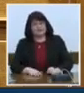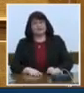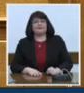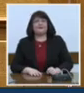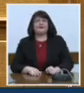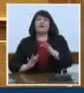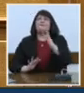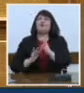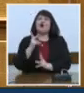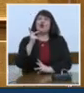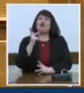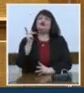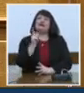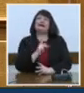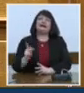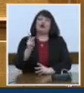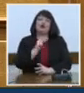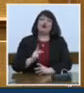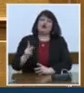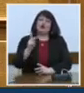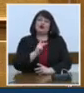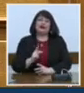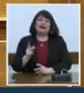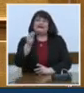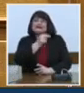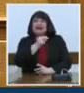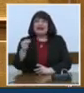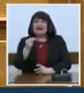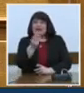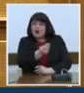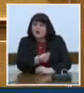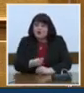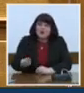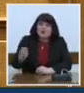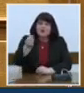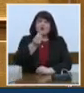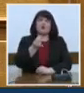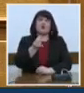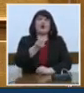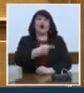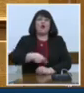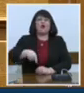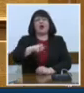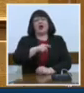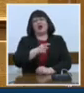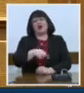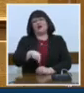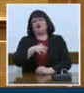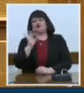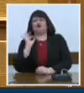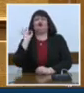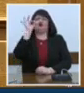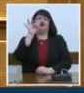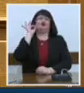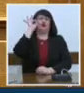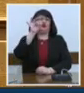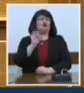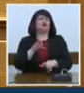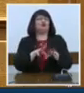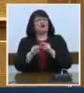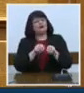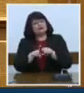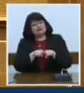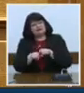κοινωνίας είναι υπόθεση πολύ μεγαλύτερη από οποιονδήποτε στόχο, οποιοδήποτε κόμματος. Και